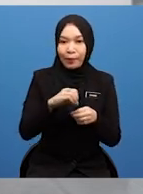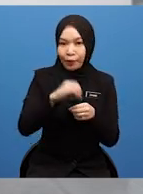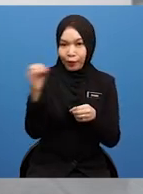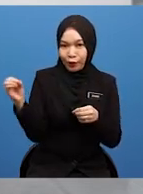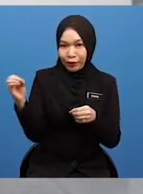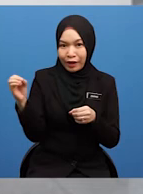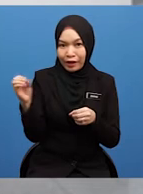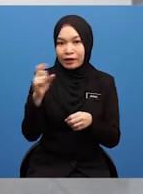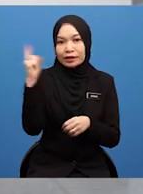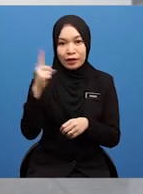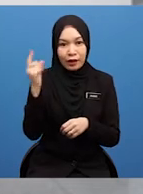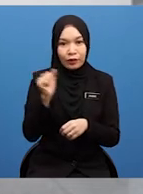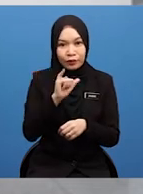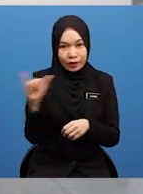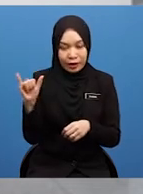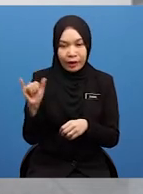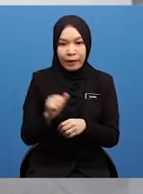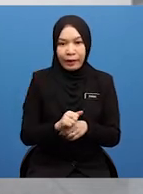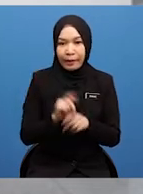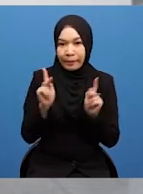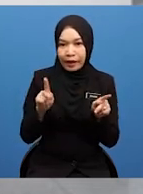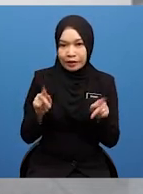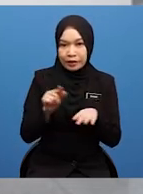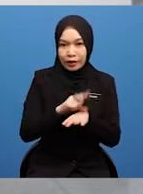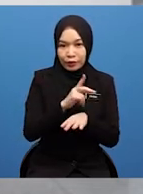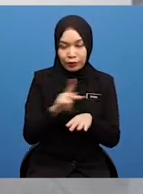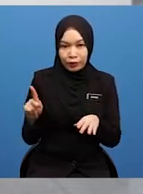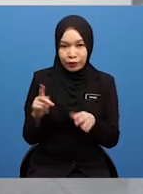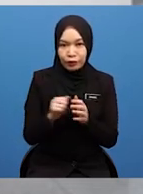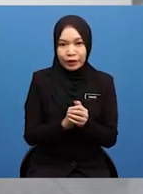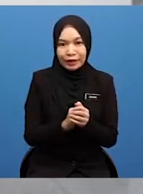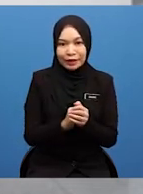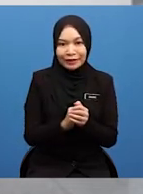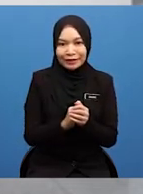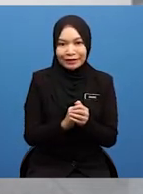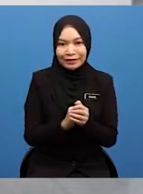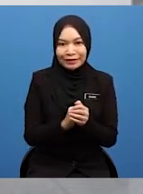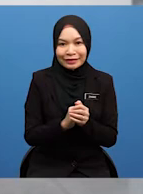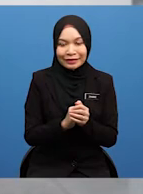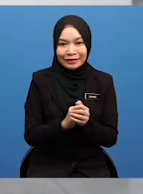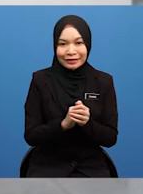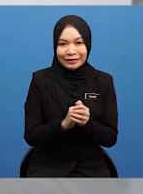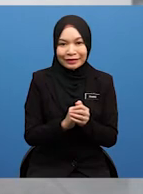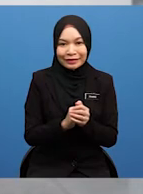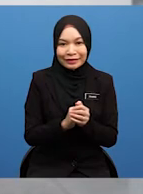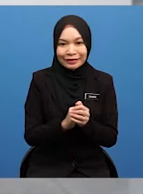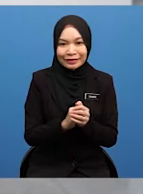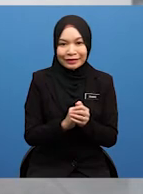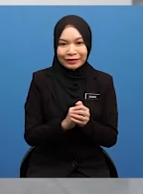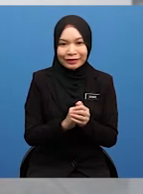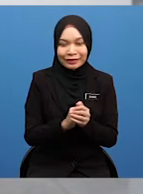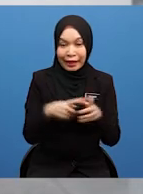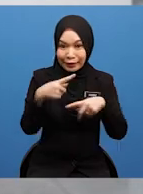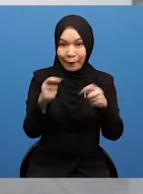lalu telajakan menggunakan meja pragaan monitor Letakkan produk yang telah disiapin produk kata lain